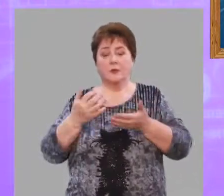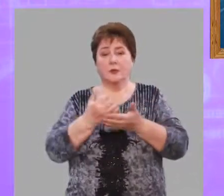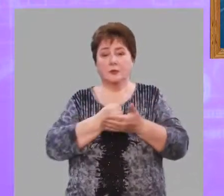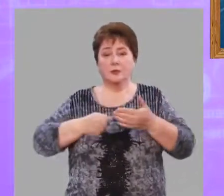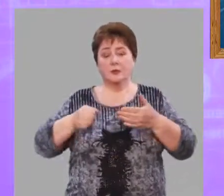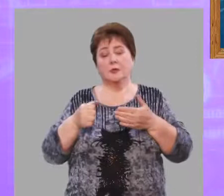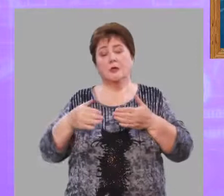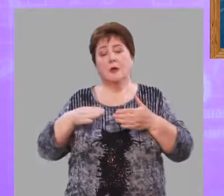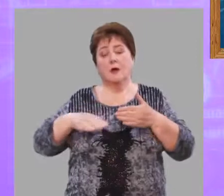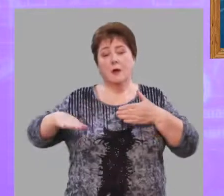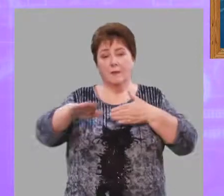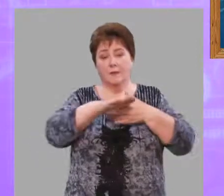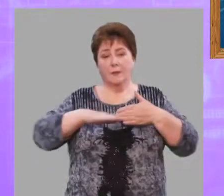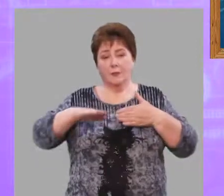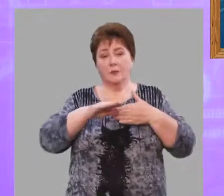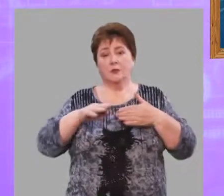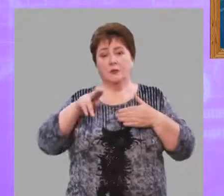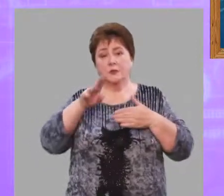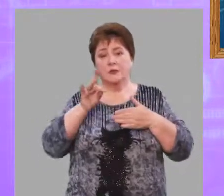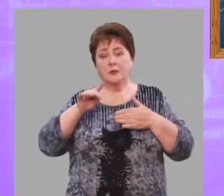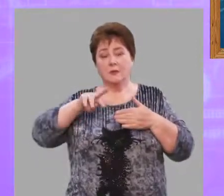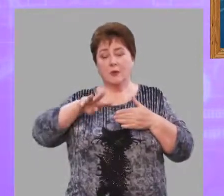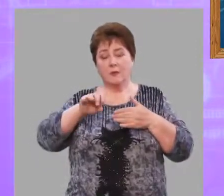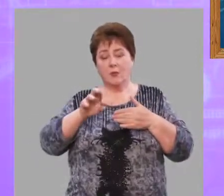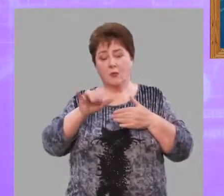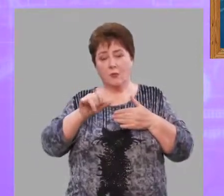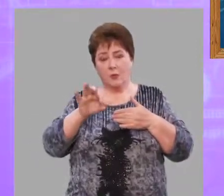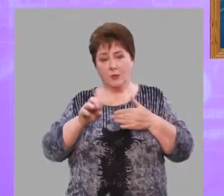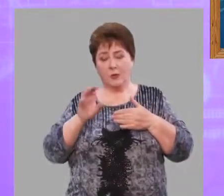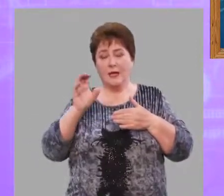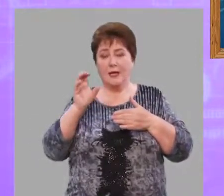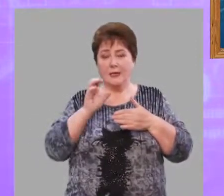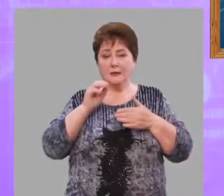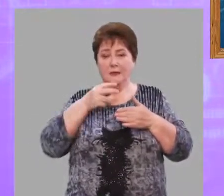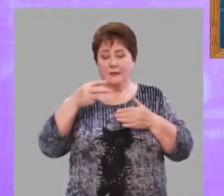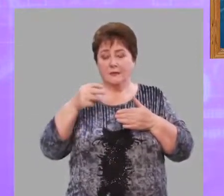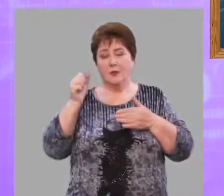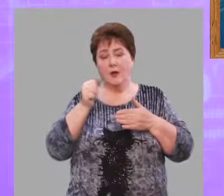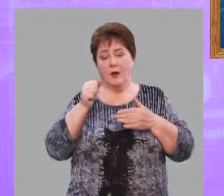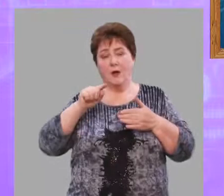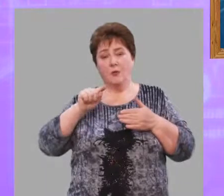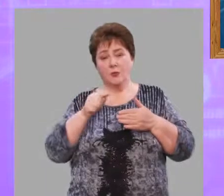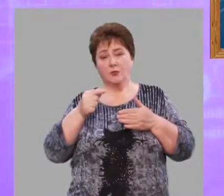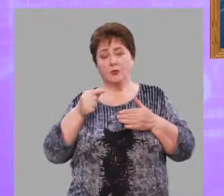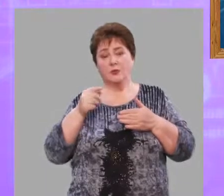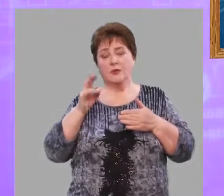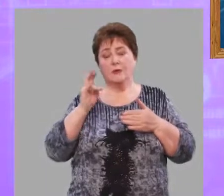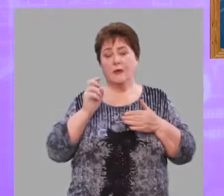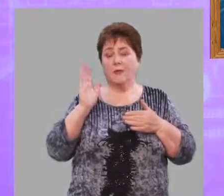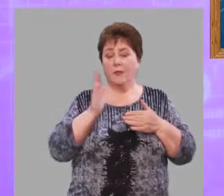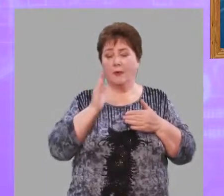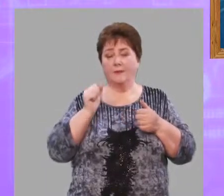площади прямоугольника. То есть S равно A умноженное на B.